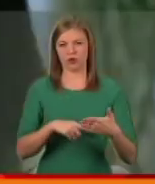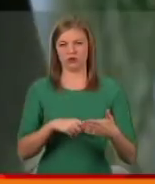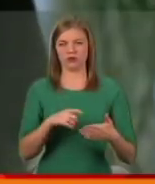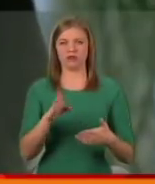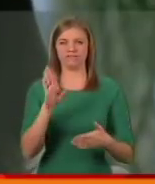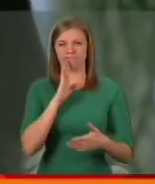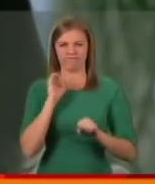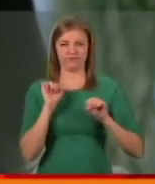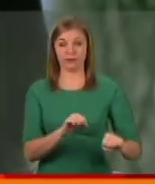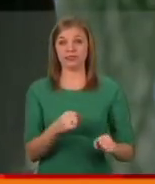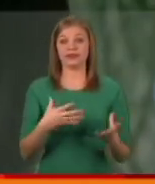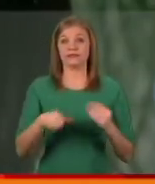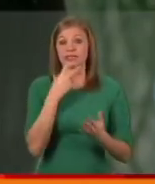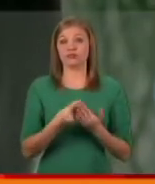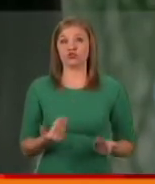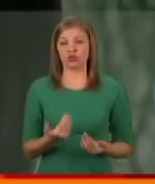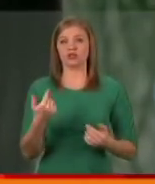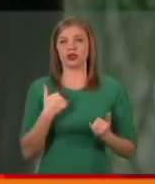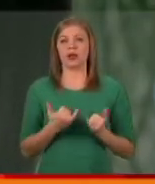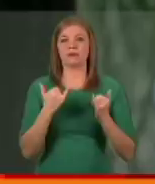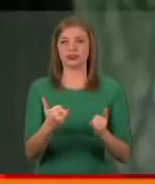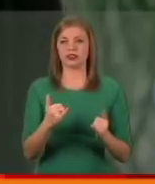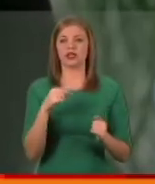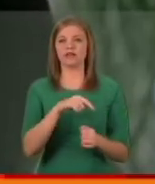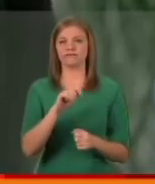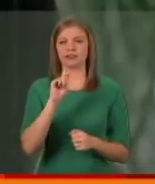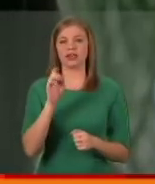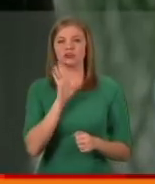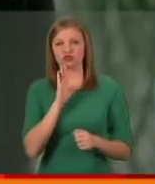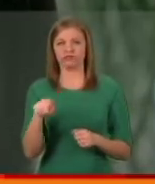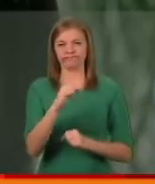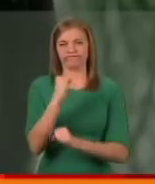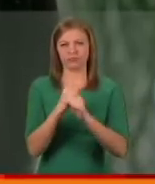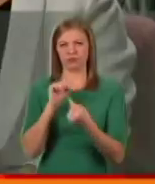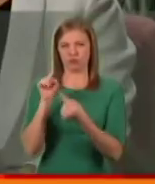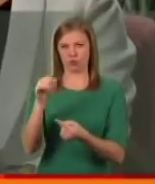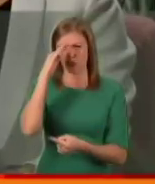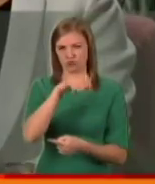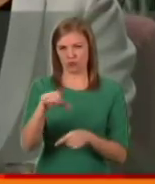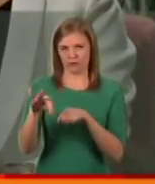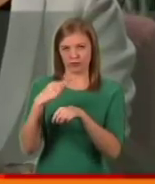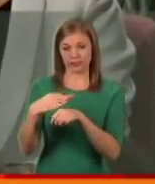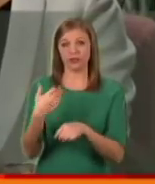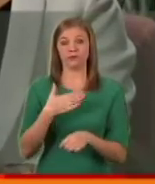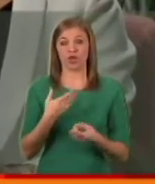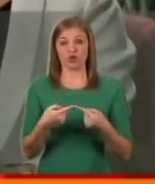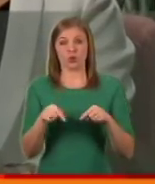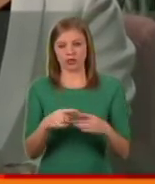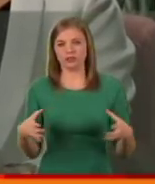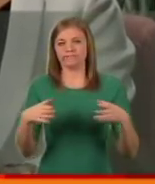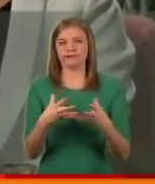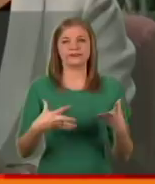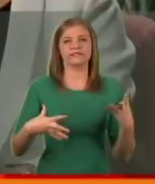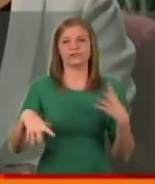феміністка. Усе своє життя я присвятила війні дівчат і жінок проти насильства з боку чоловіків. Наша організація «Рокс» об'єднує в